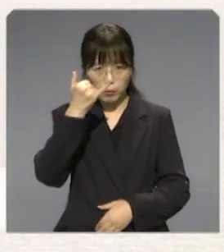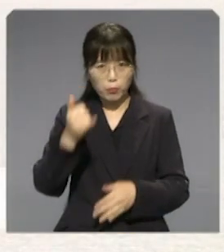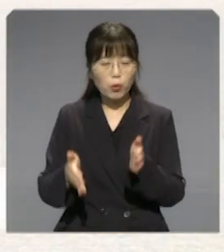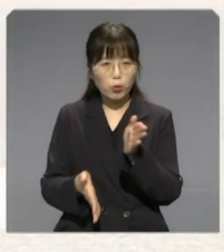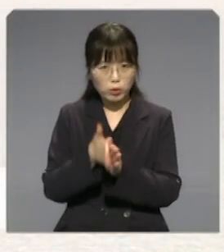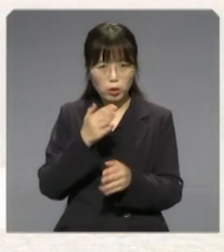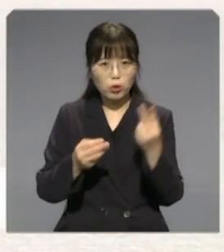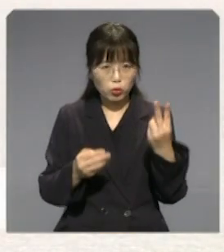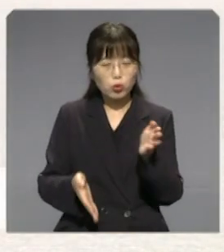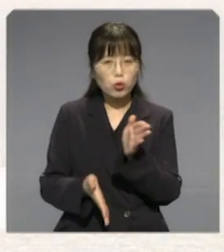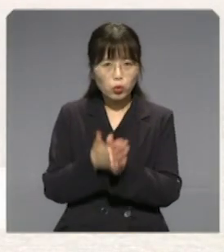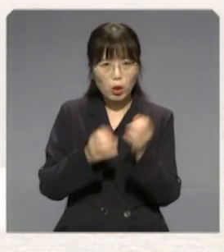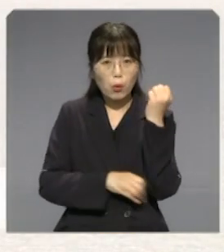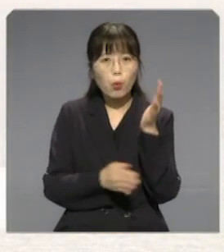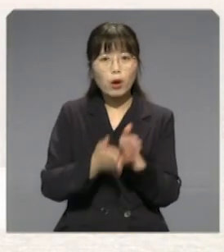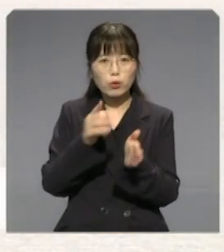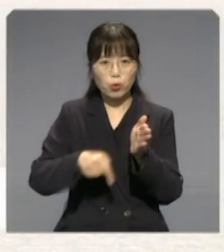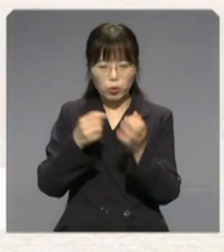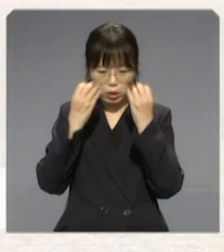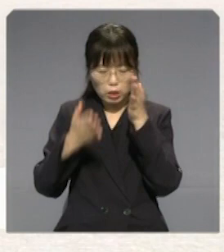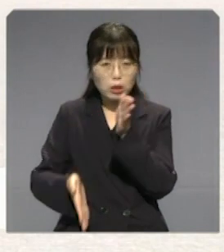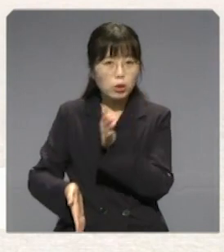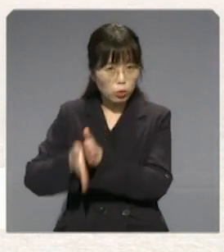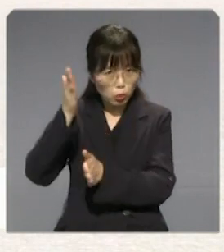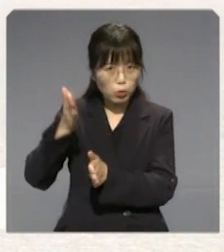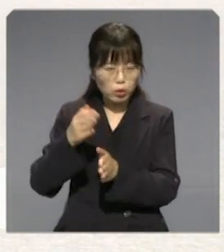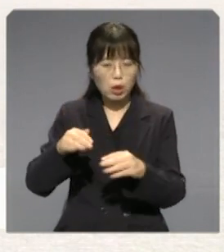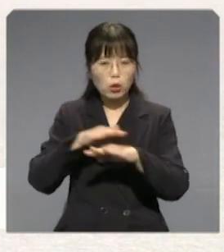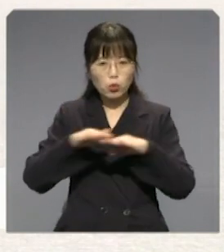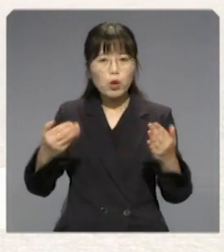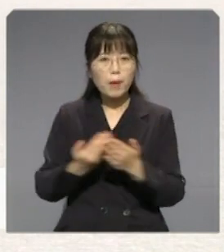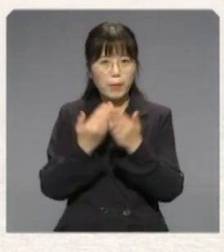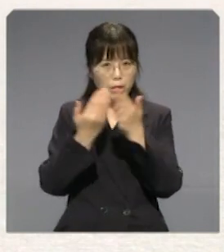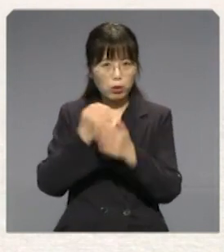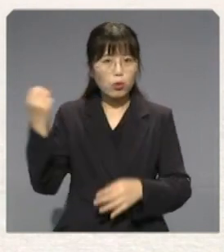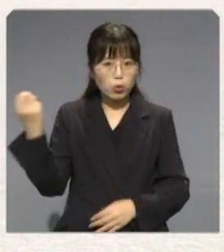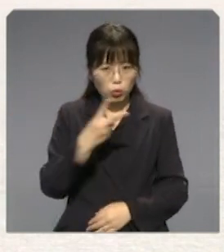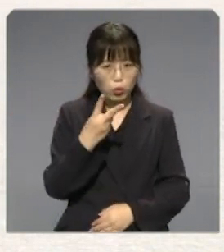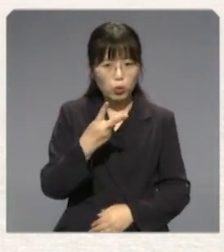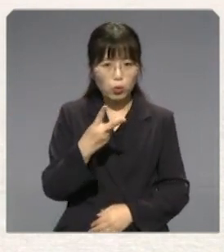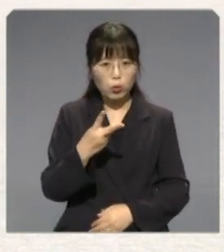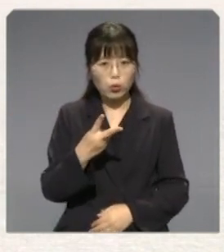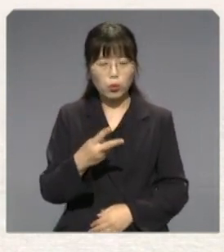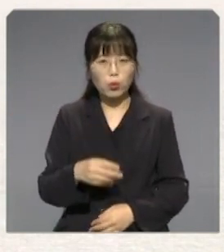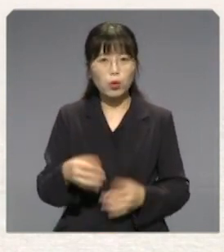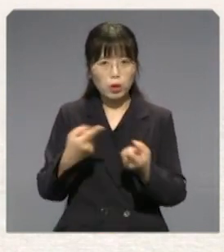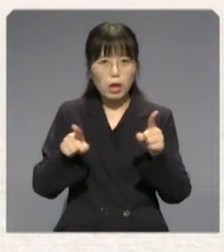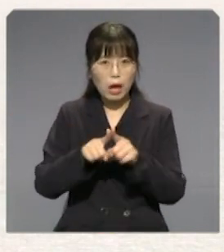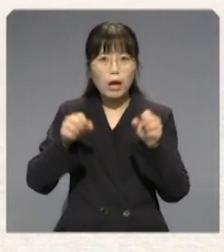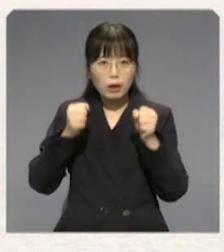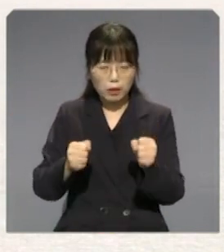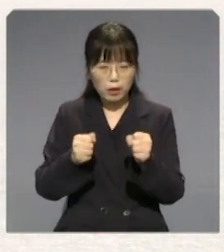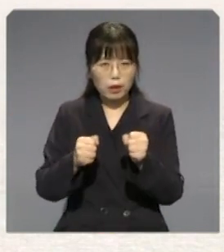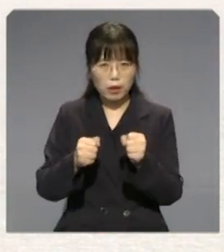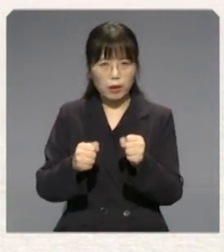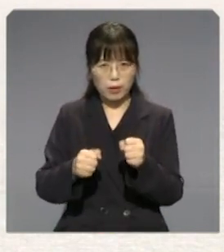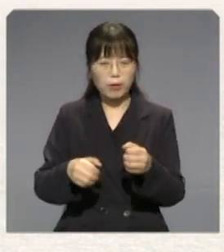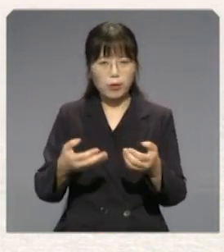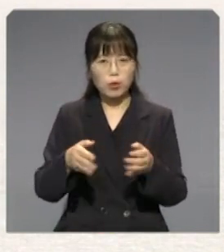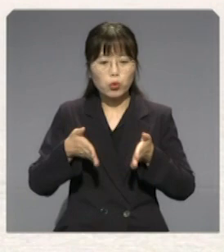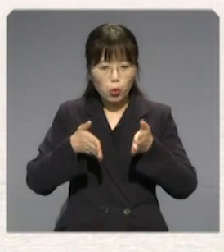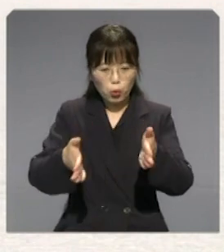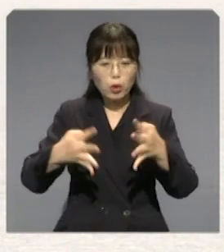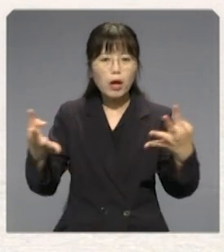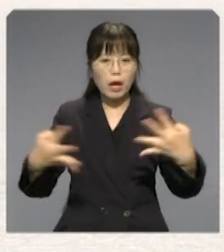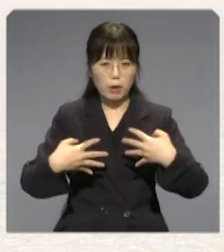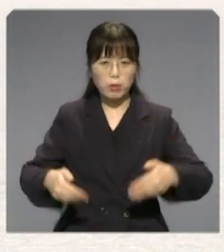김포시는 두 도시의 원도심과 신도시의 균형발전 그리고 상생을 도모할 수 있는 노선에